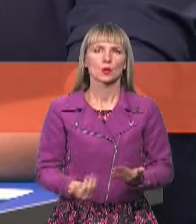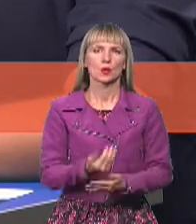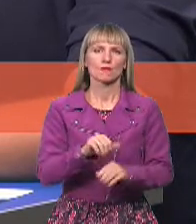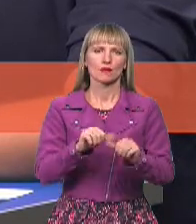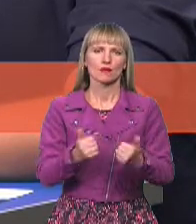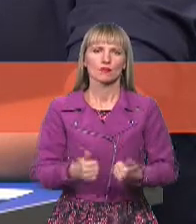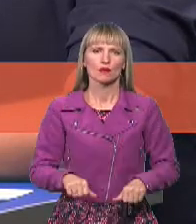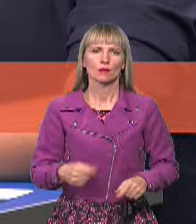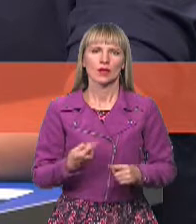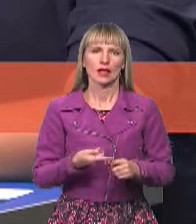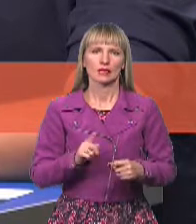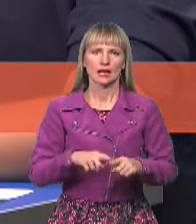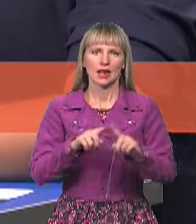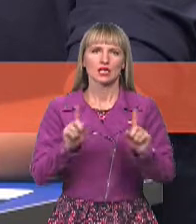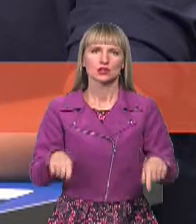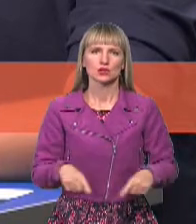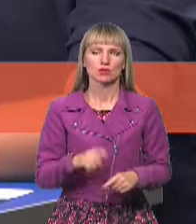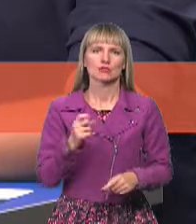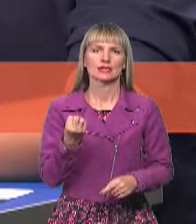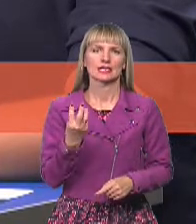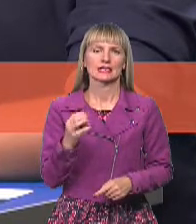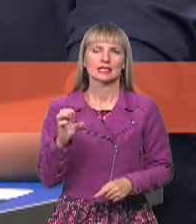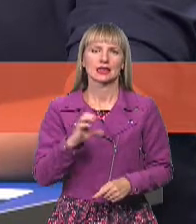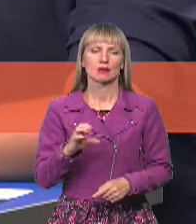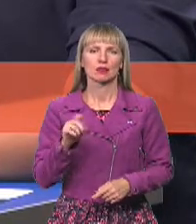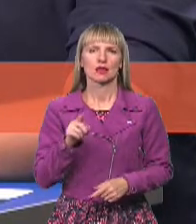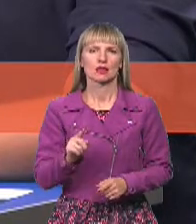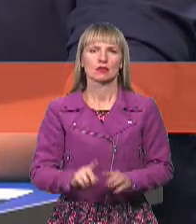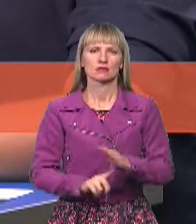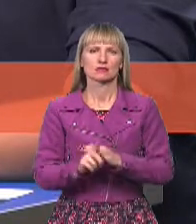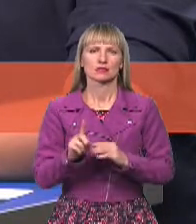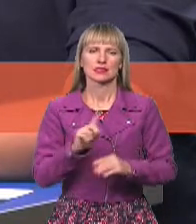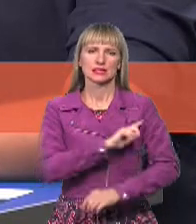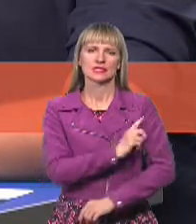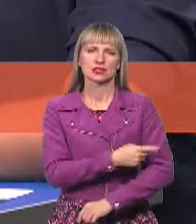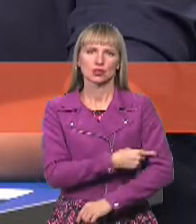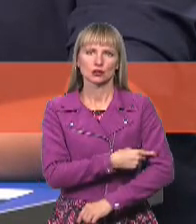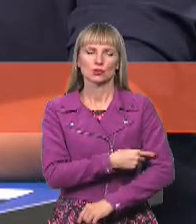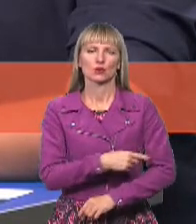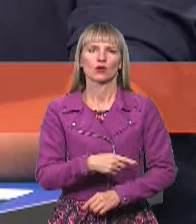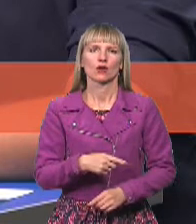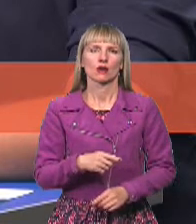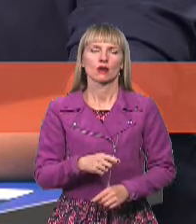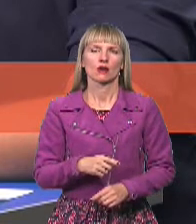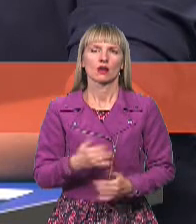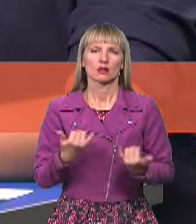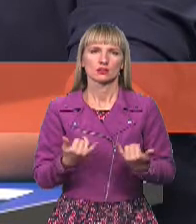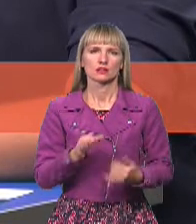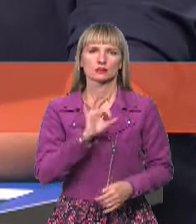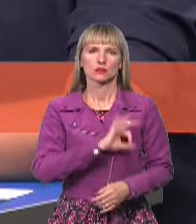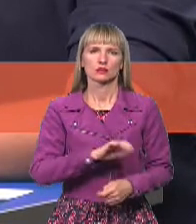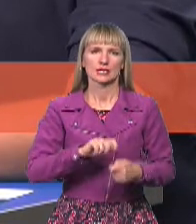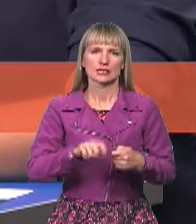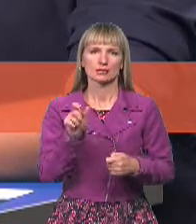этих чек-листов. С 13 сентября они вступили в силу, их обязательно применяет